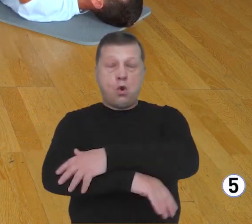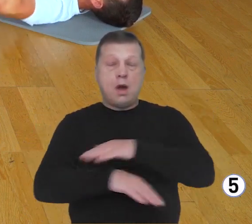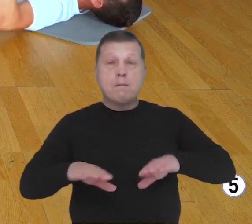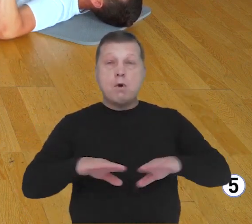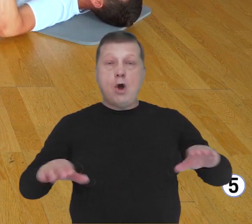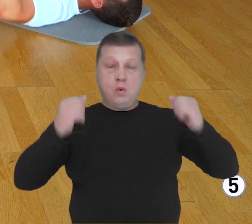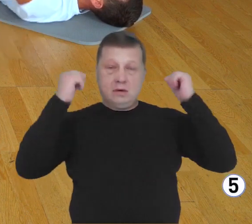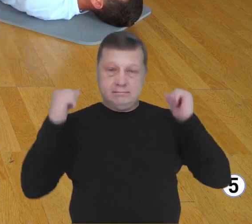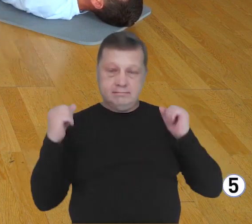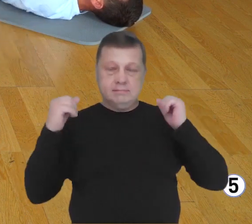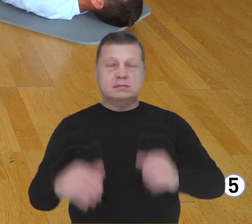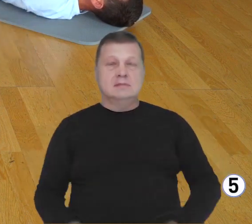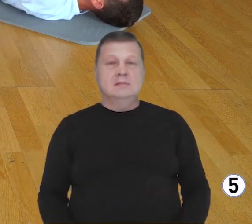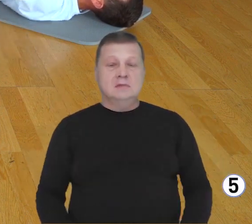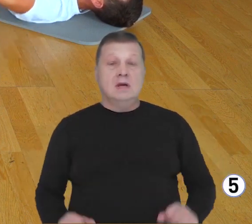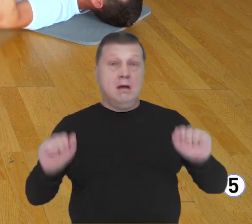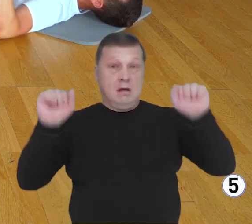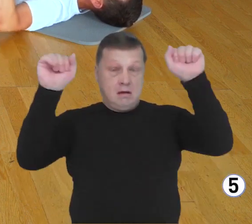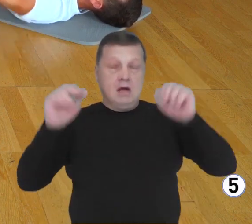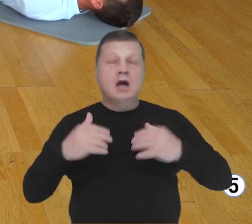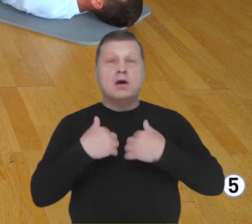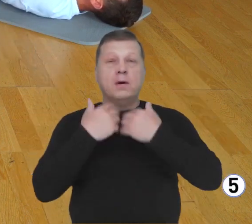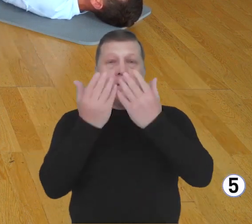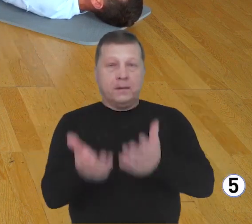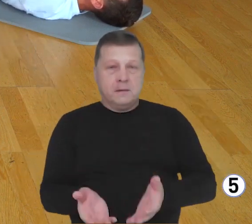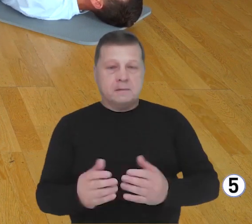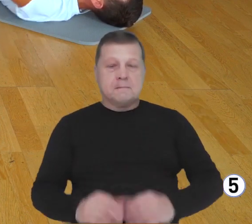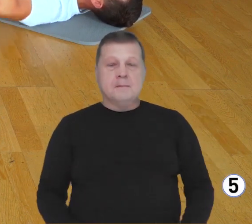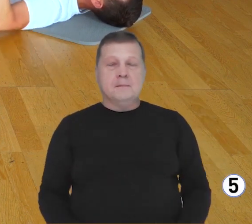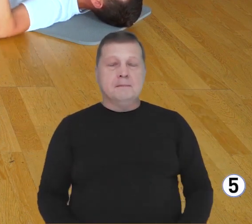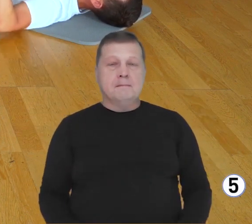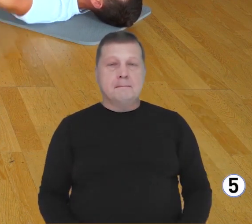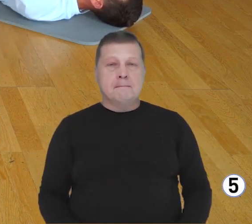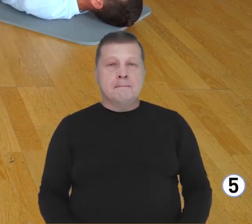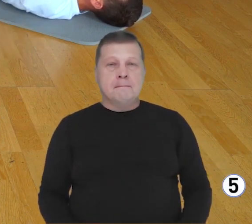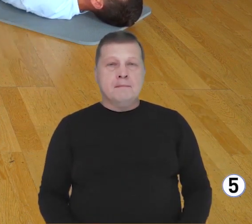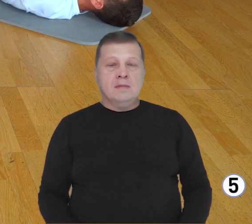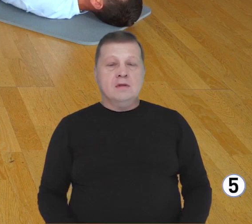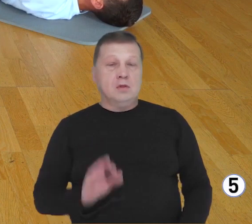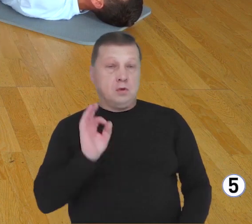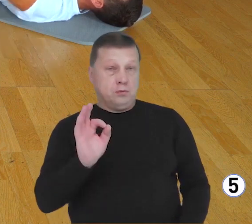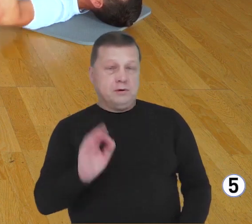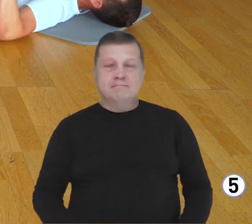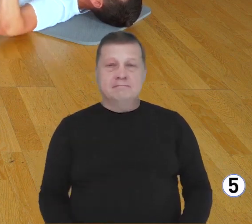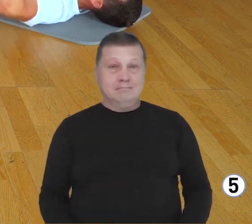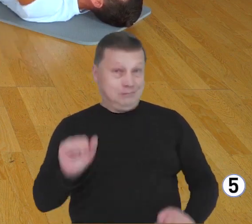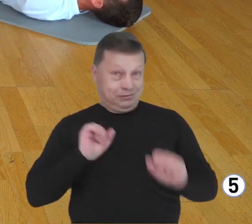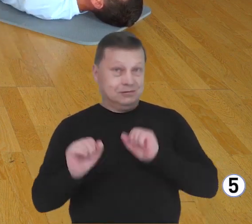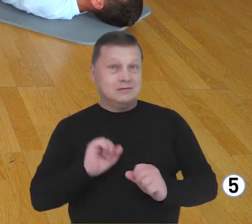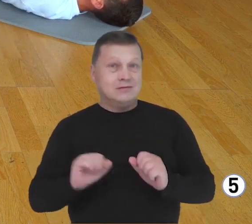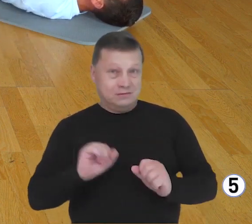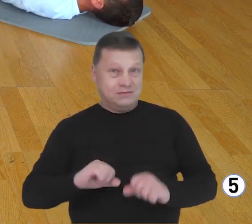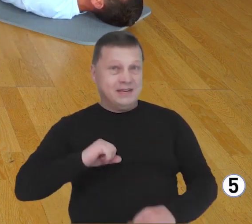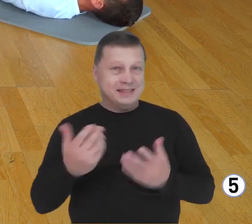łokcie. Dochodzą i wydech do góry, kiedy wyciskamy ciężarki. Dobrze,